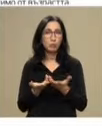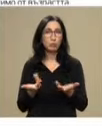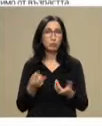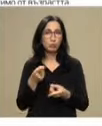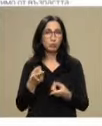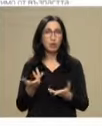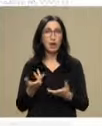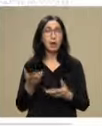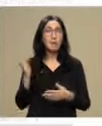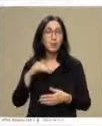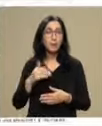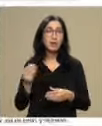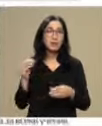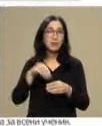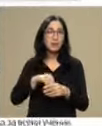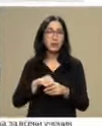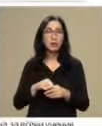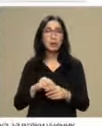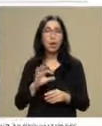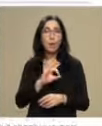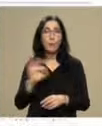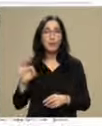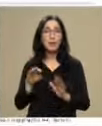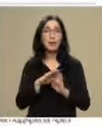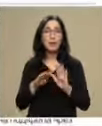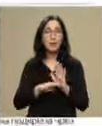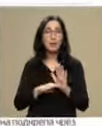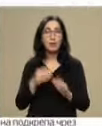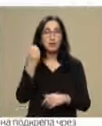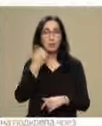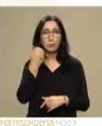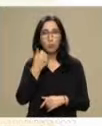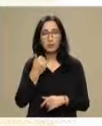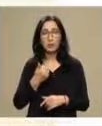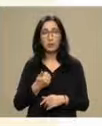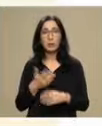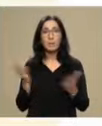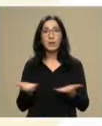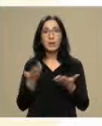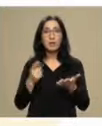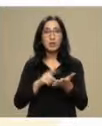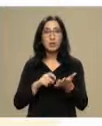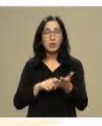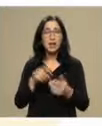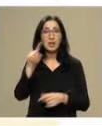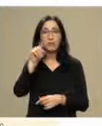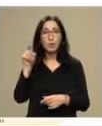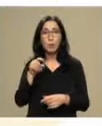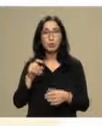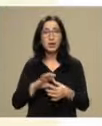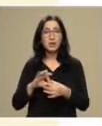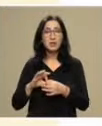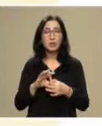интелект, но все пак да се въведат определени правила за използването. Най-вече се засягат също въпроси, свързани